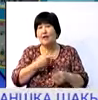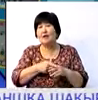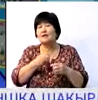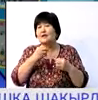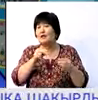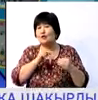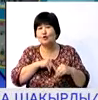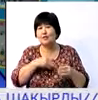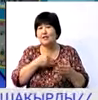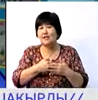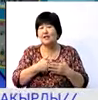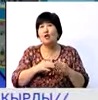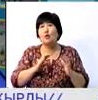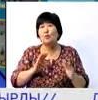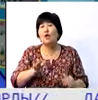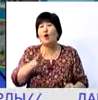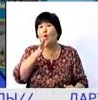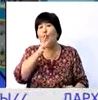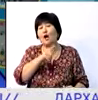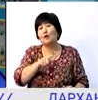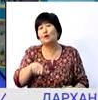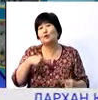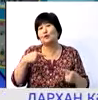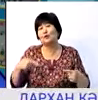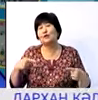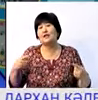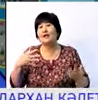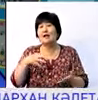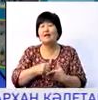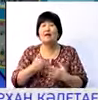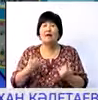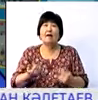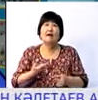істеді. Енді бірақ уақыт деген өзінің еншісін алады ғой. Соғыстардың бәрі